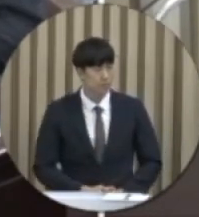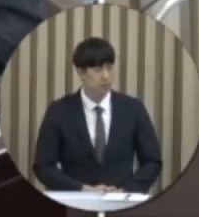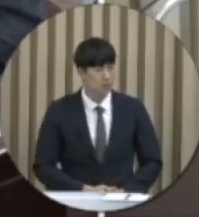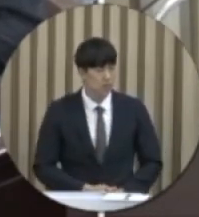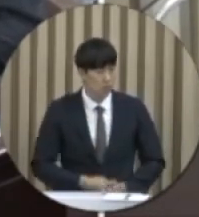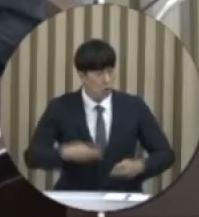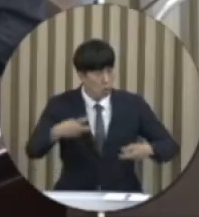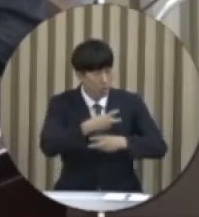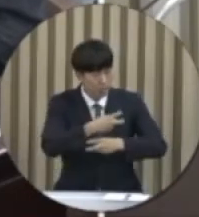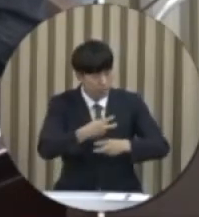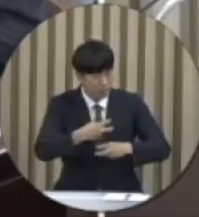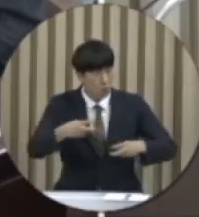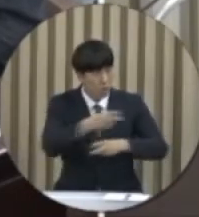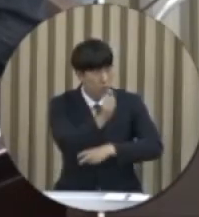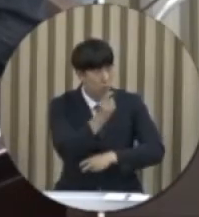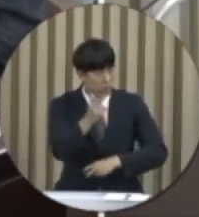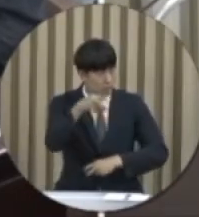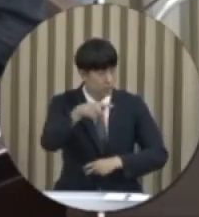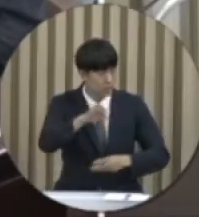환승센터 계획은 혹시 갖고 계시나요?